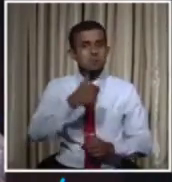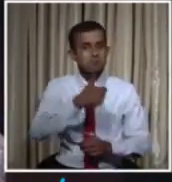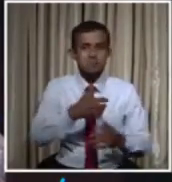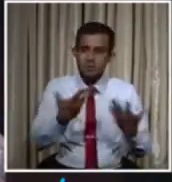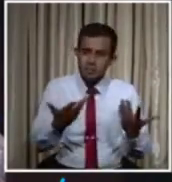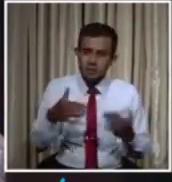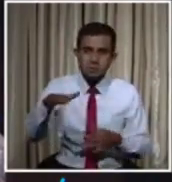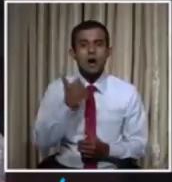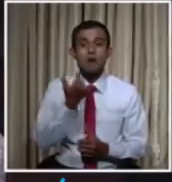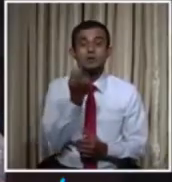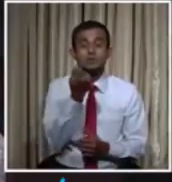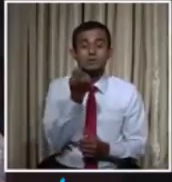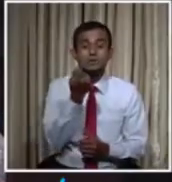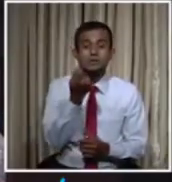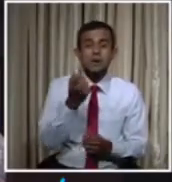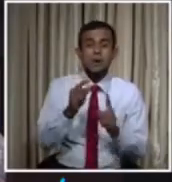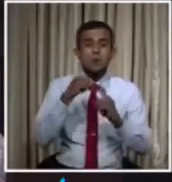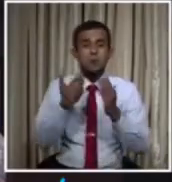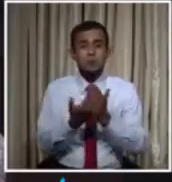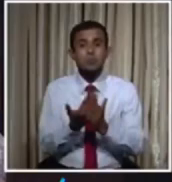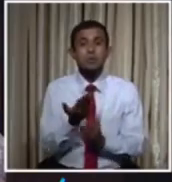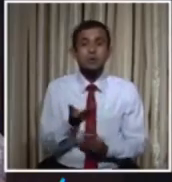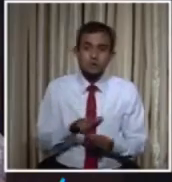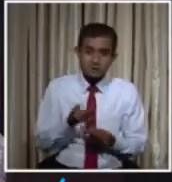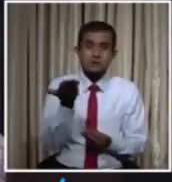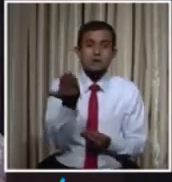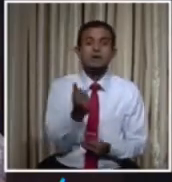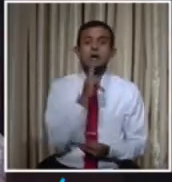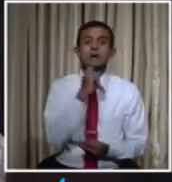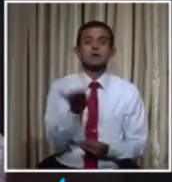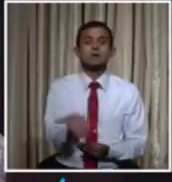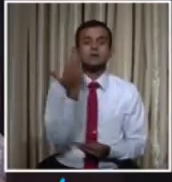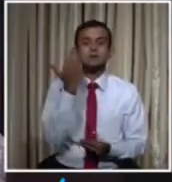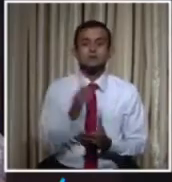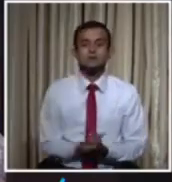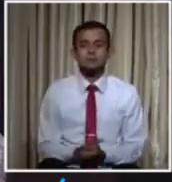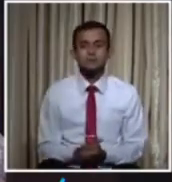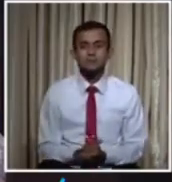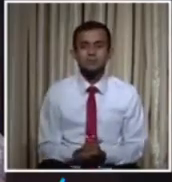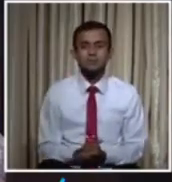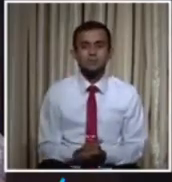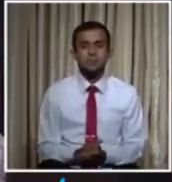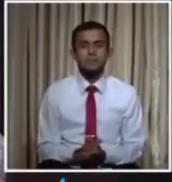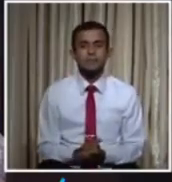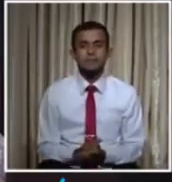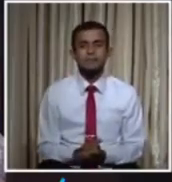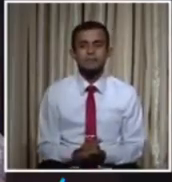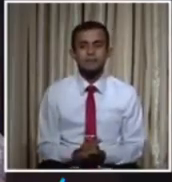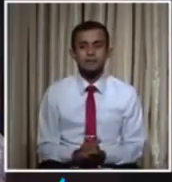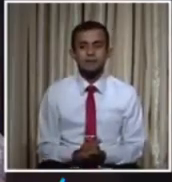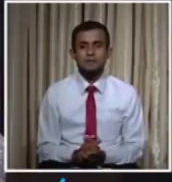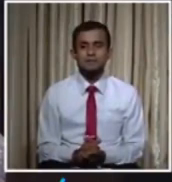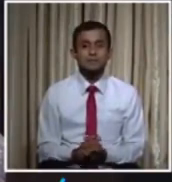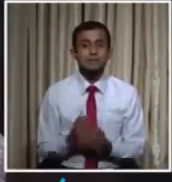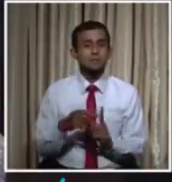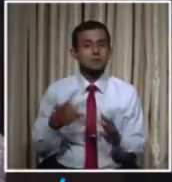නැහැ ජනතාවට හොඳක් වෙන්නෙත් නැහැ අලුත් මුදල් ආධාරක වැඩපිළිවෙලක් ගැන සාකච්ඡා කරන්න. එහෙම නැතුව මේකෙන් ගොඩ